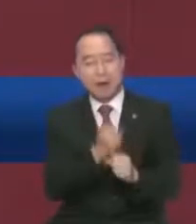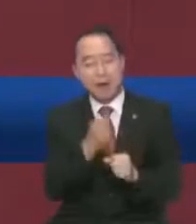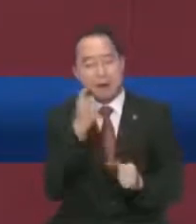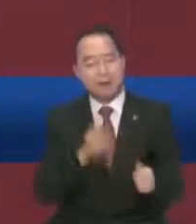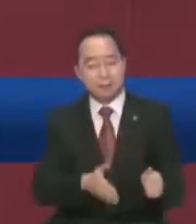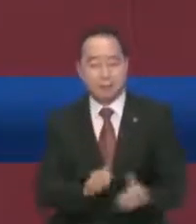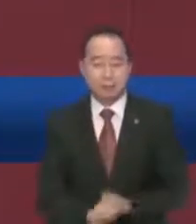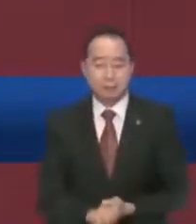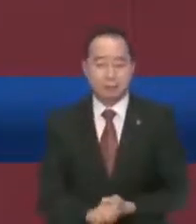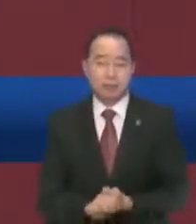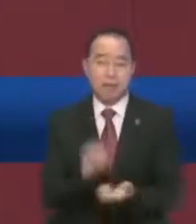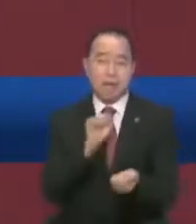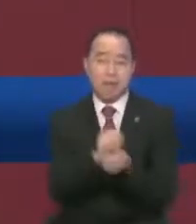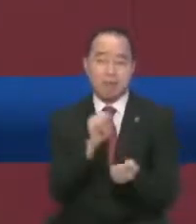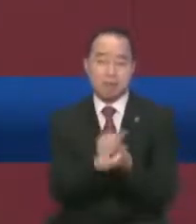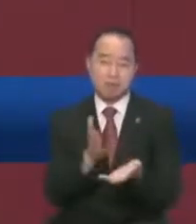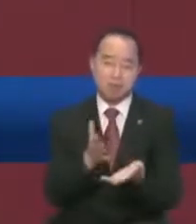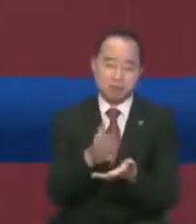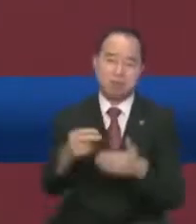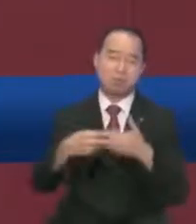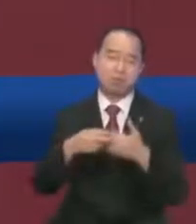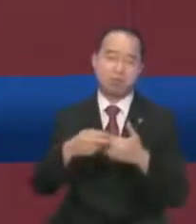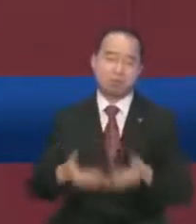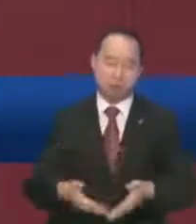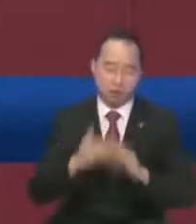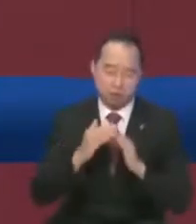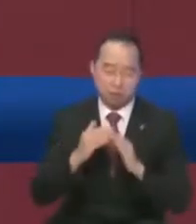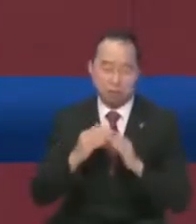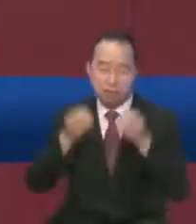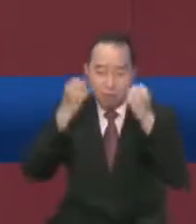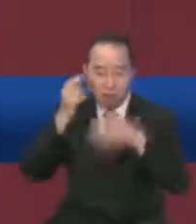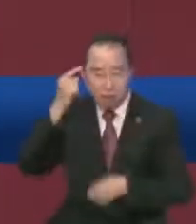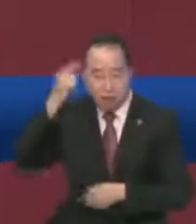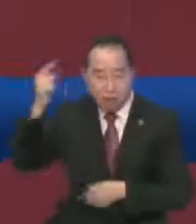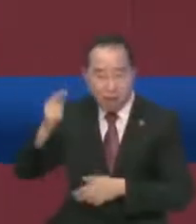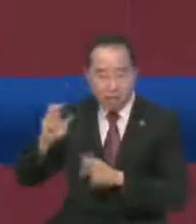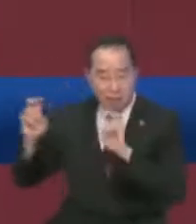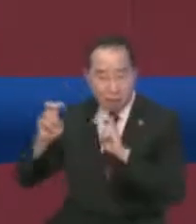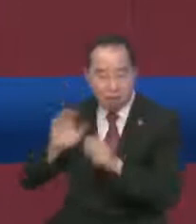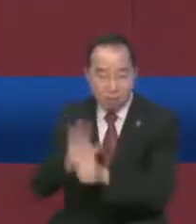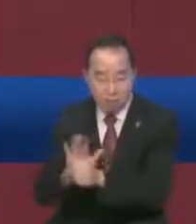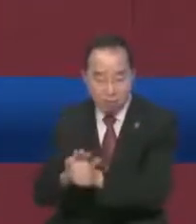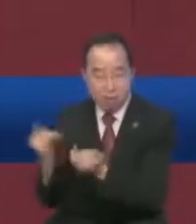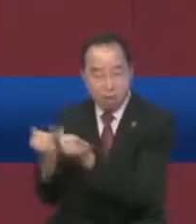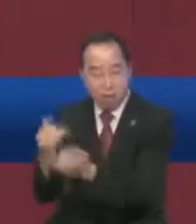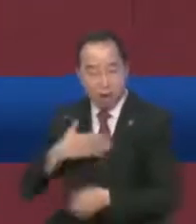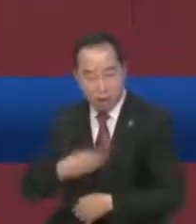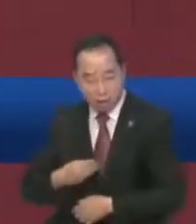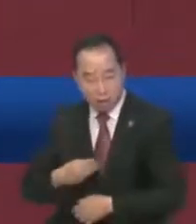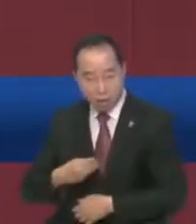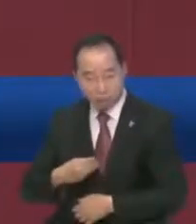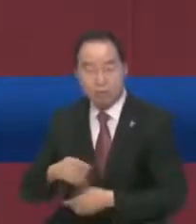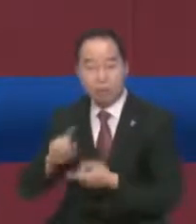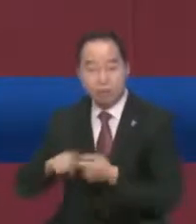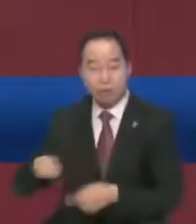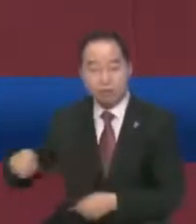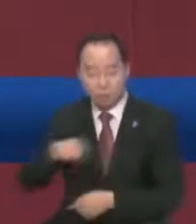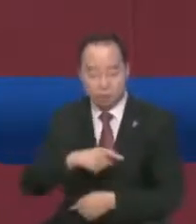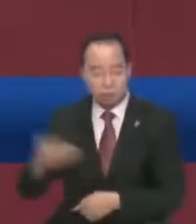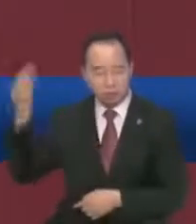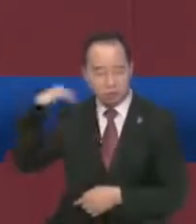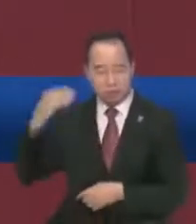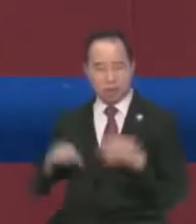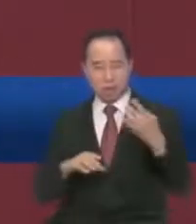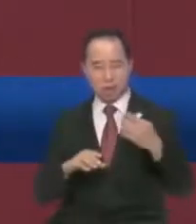감염병 전문병원 확충, 벤처기업 지원, 여성 안전 같은 4.15 총선 공통 공약이